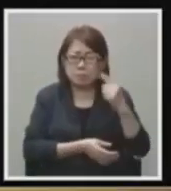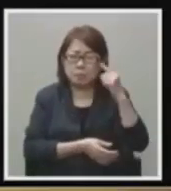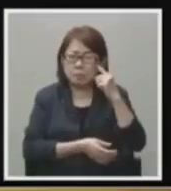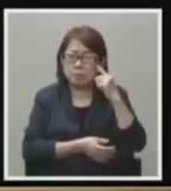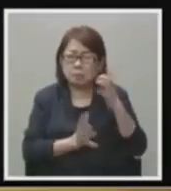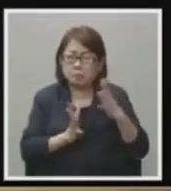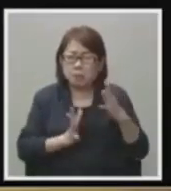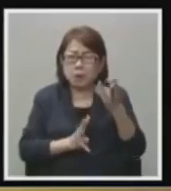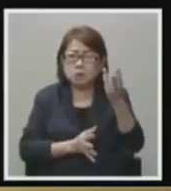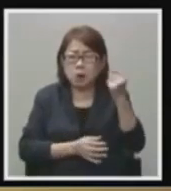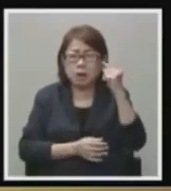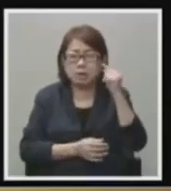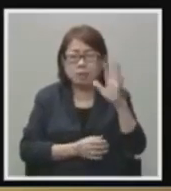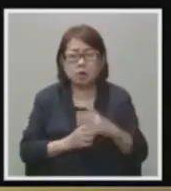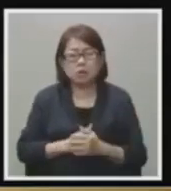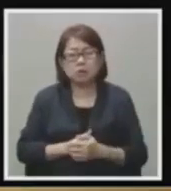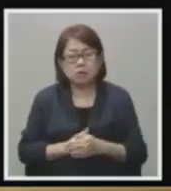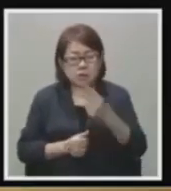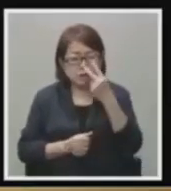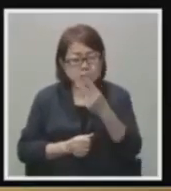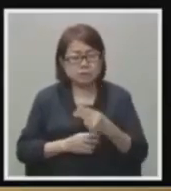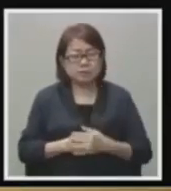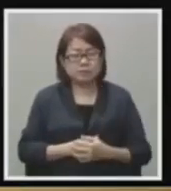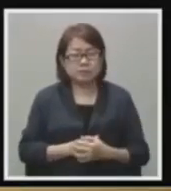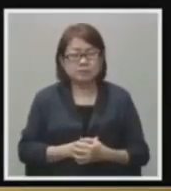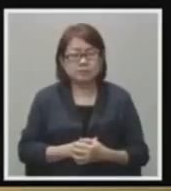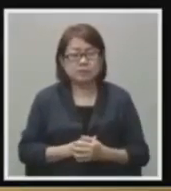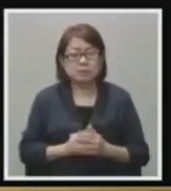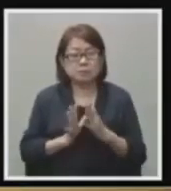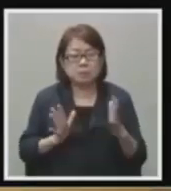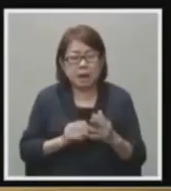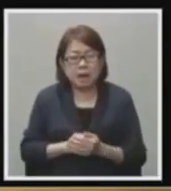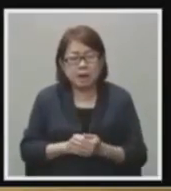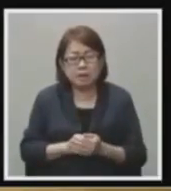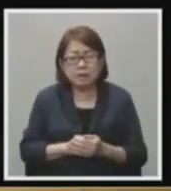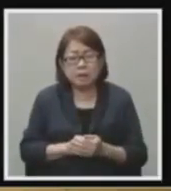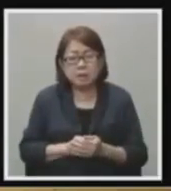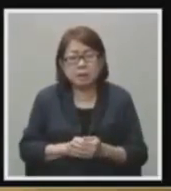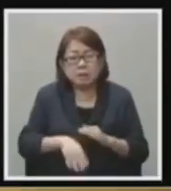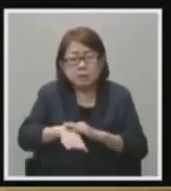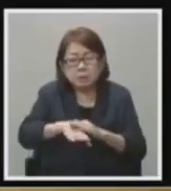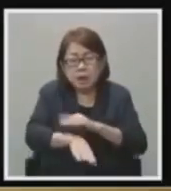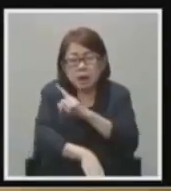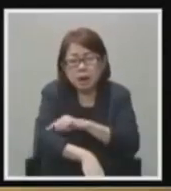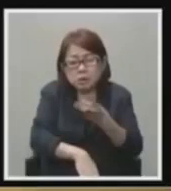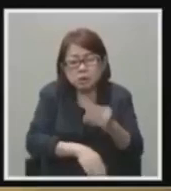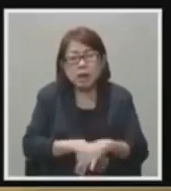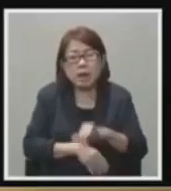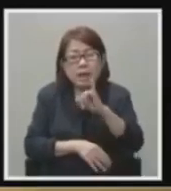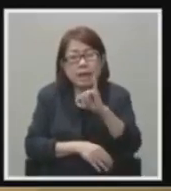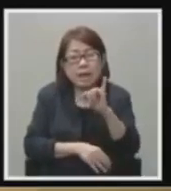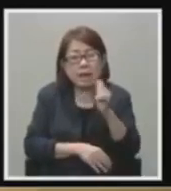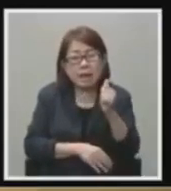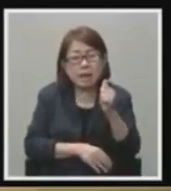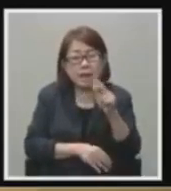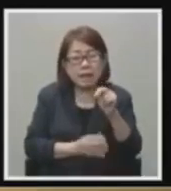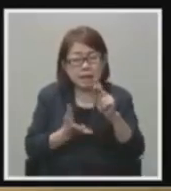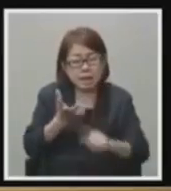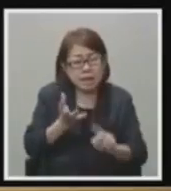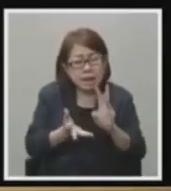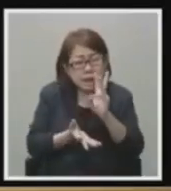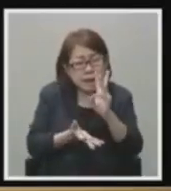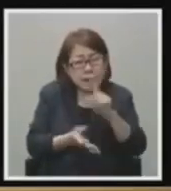ร่มันเยอะดูนะครับเฮโรอีนเท่าไหร่ครับไอซ์เท่าไหร่ครับไอซ์15ตันเอ